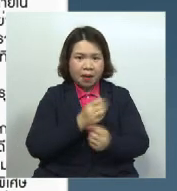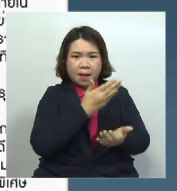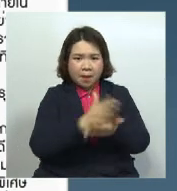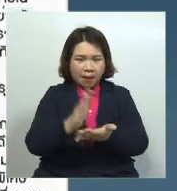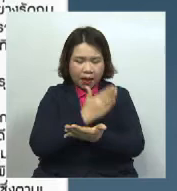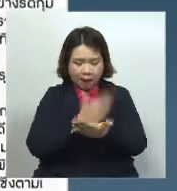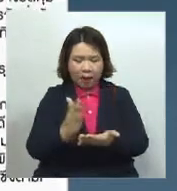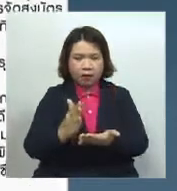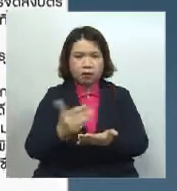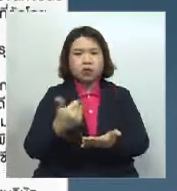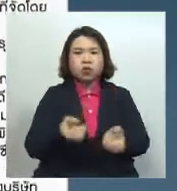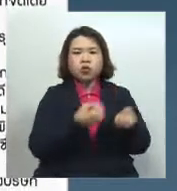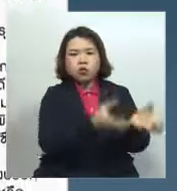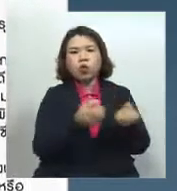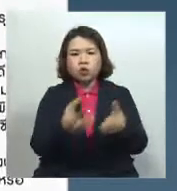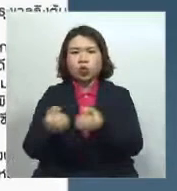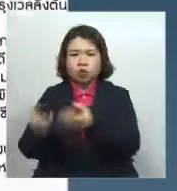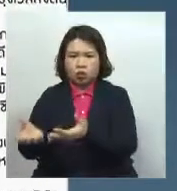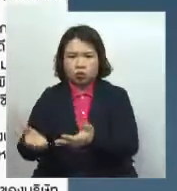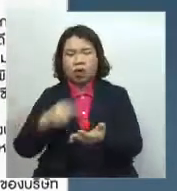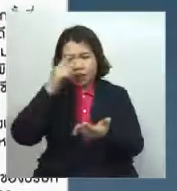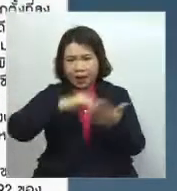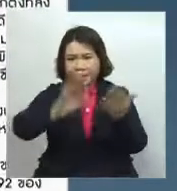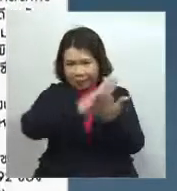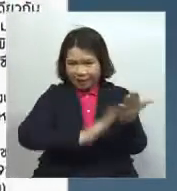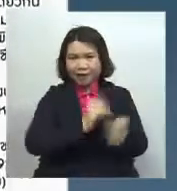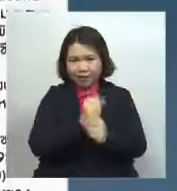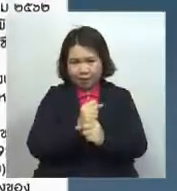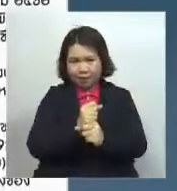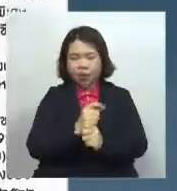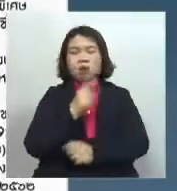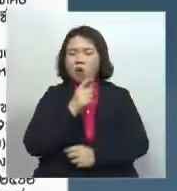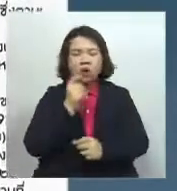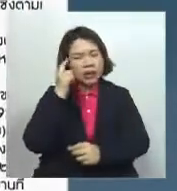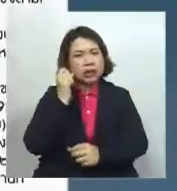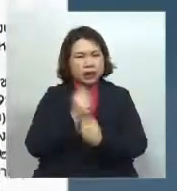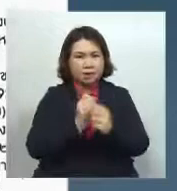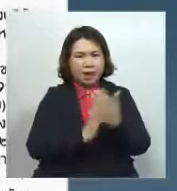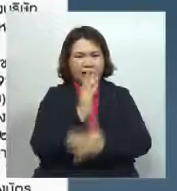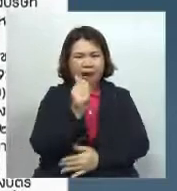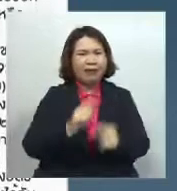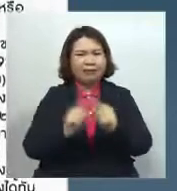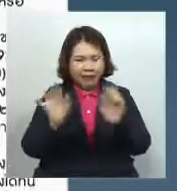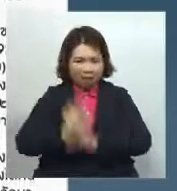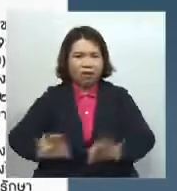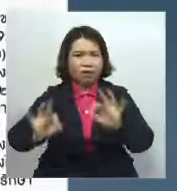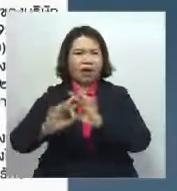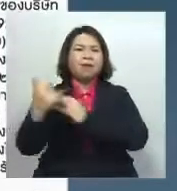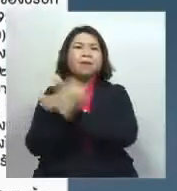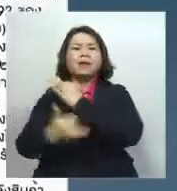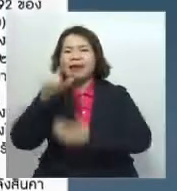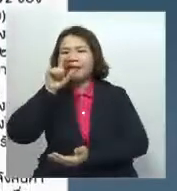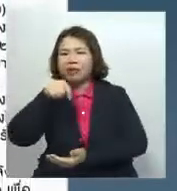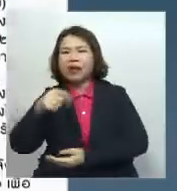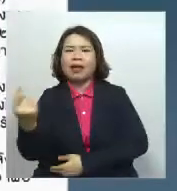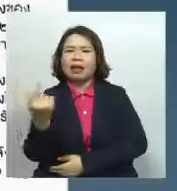รเลอกตั้งแล้วก จัดส่ประยANGสถานที่นบขแนนทั่วประเทศอย่แ็ขันถือว่าพระซบความสำเร็มีเพีงกรณีบตรเลืตงจาก New Zealand